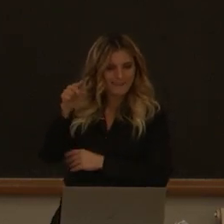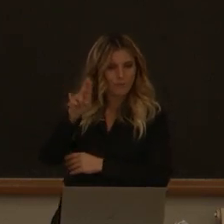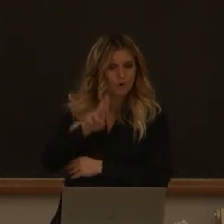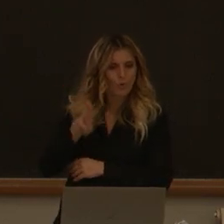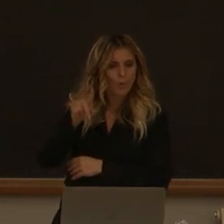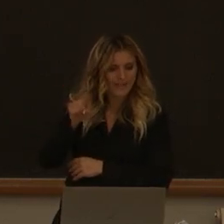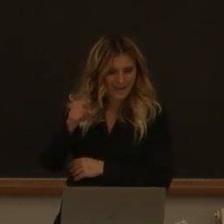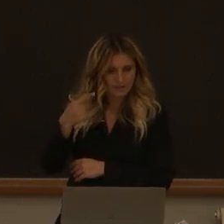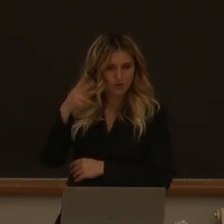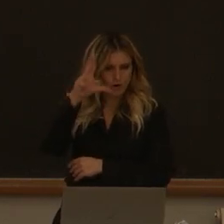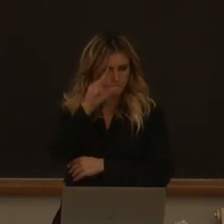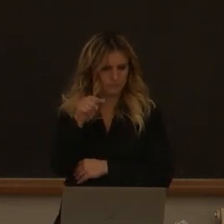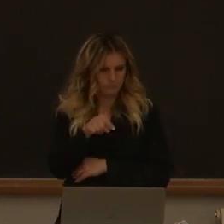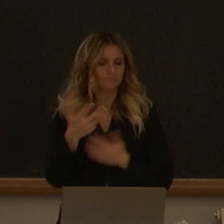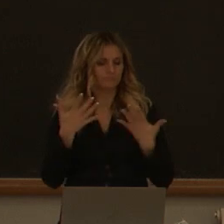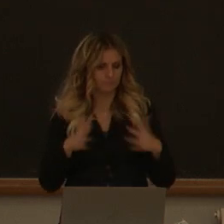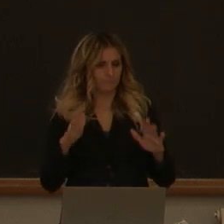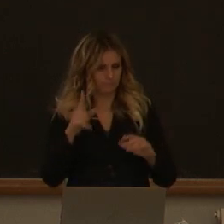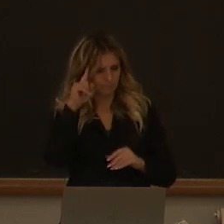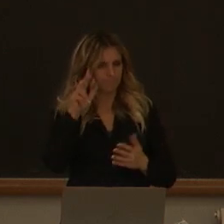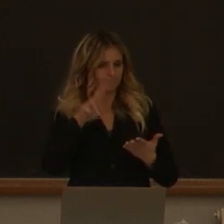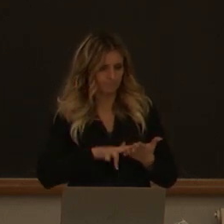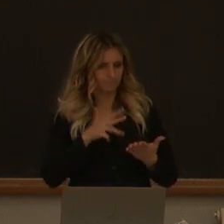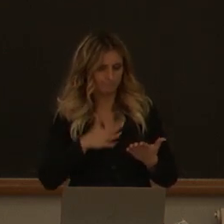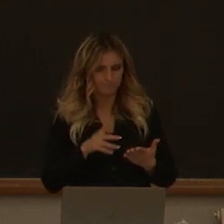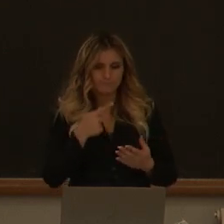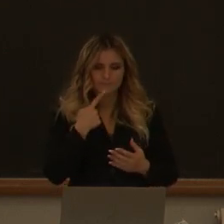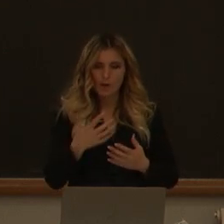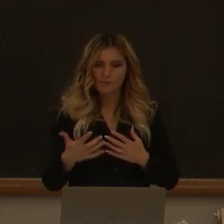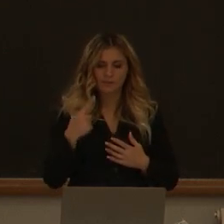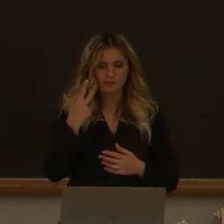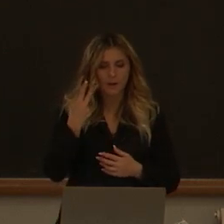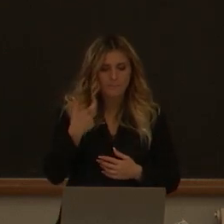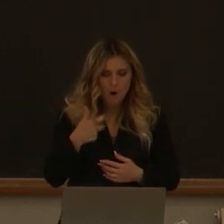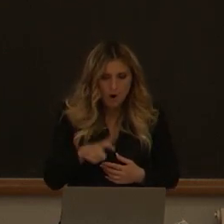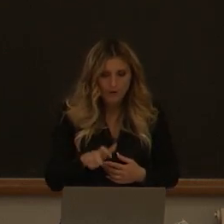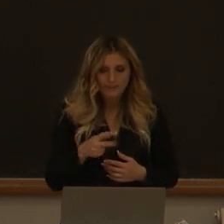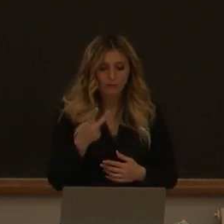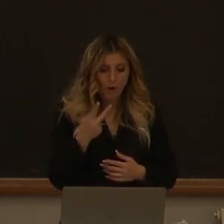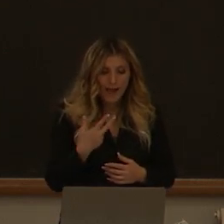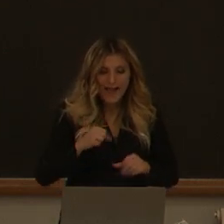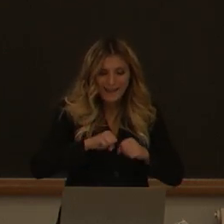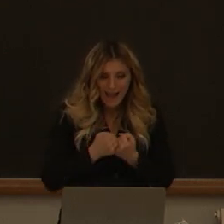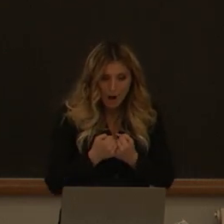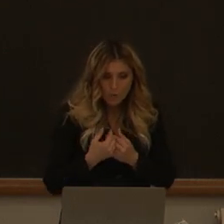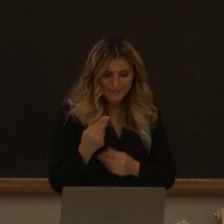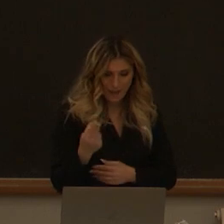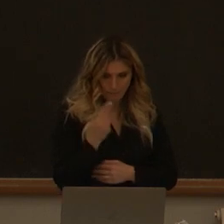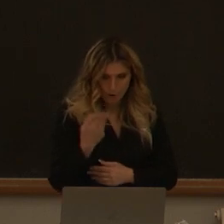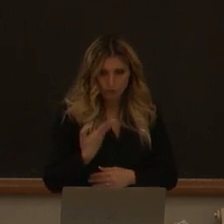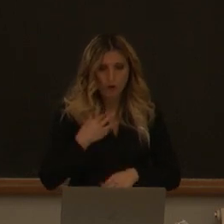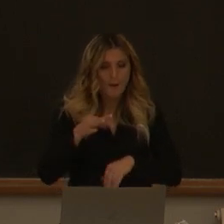perché diversi studi di tipo epidemiologico hanno dimostrato l'impatto sulle due principali cause di morte,